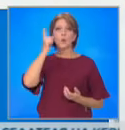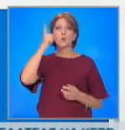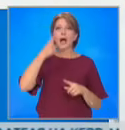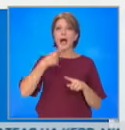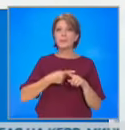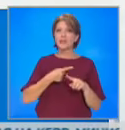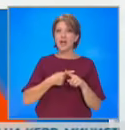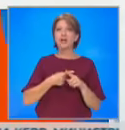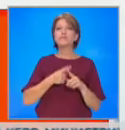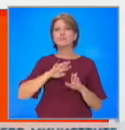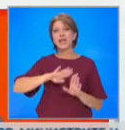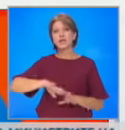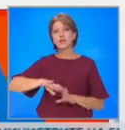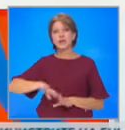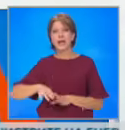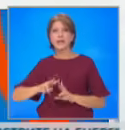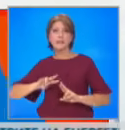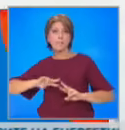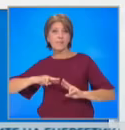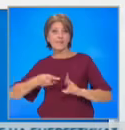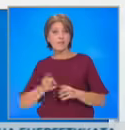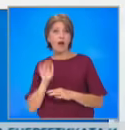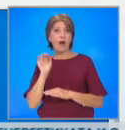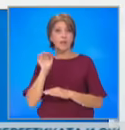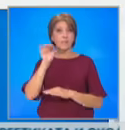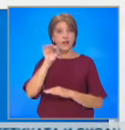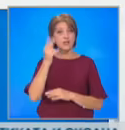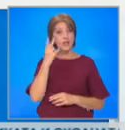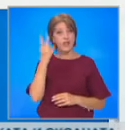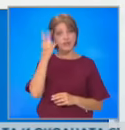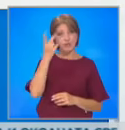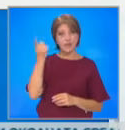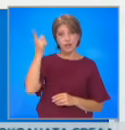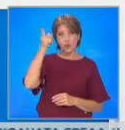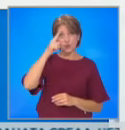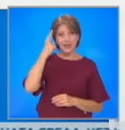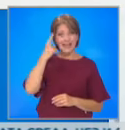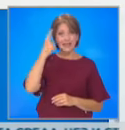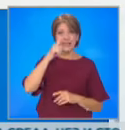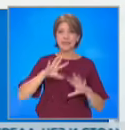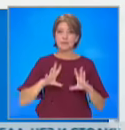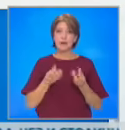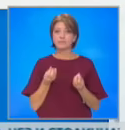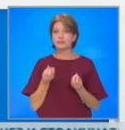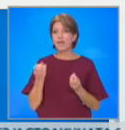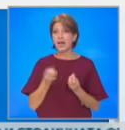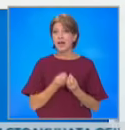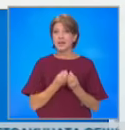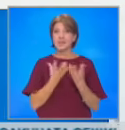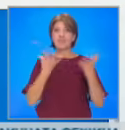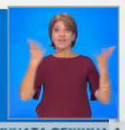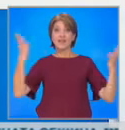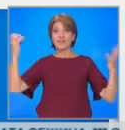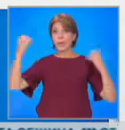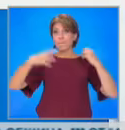от най-изостаналите се превръщат в най-напредналите, ще разберете утре в Денят започва. Светски блясък озари Венеция